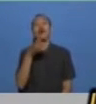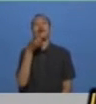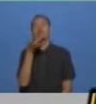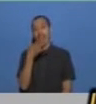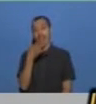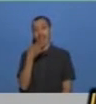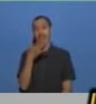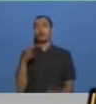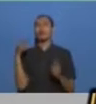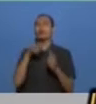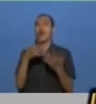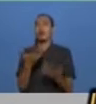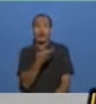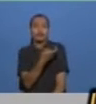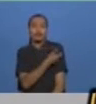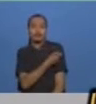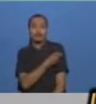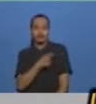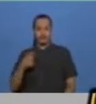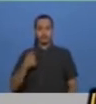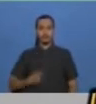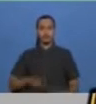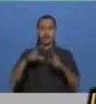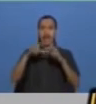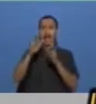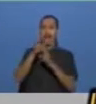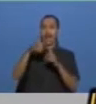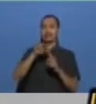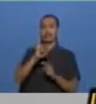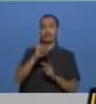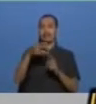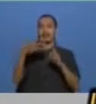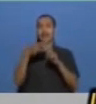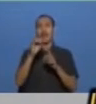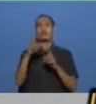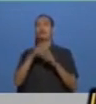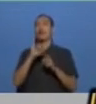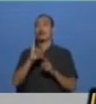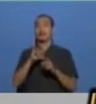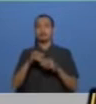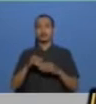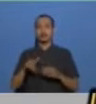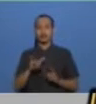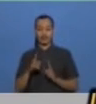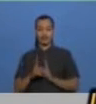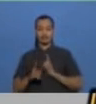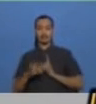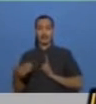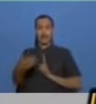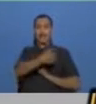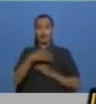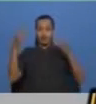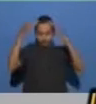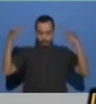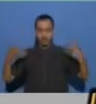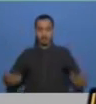membuat antibodi kita itu menjadi lebih baik lagi dan menangkal dari atau